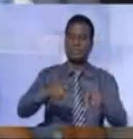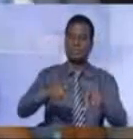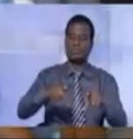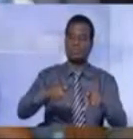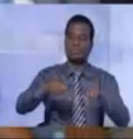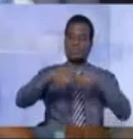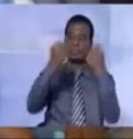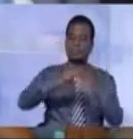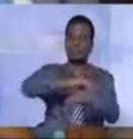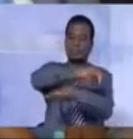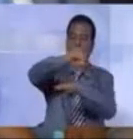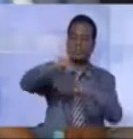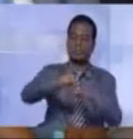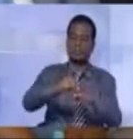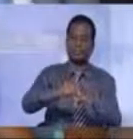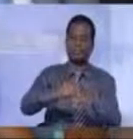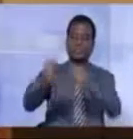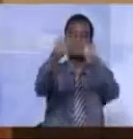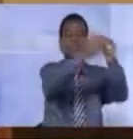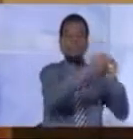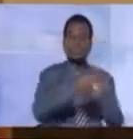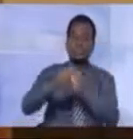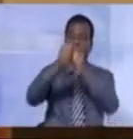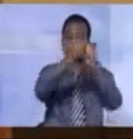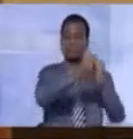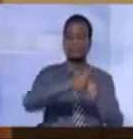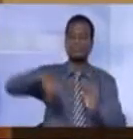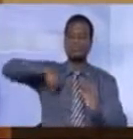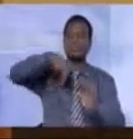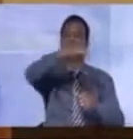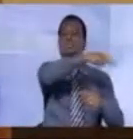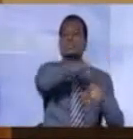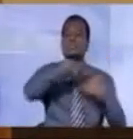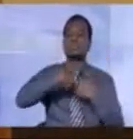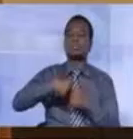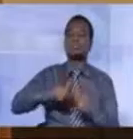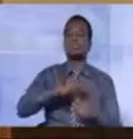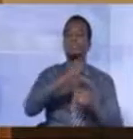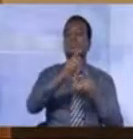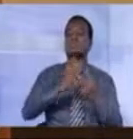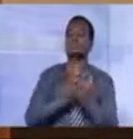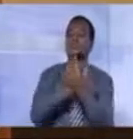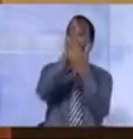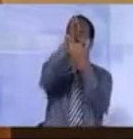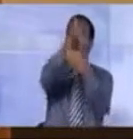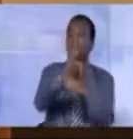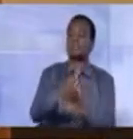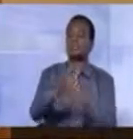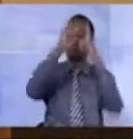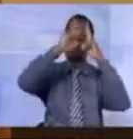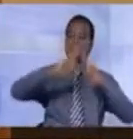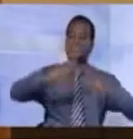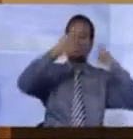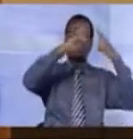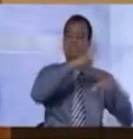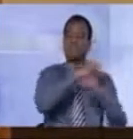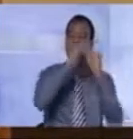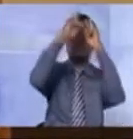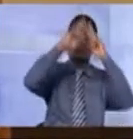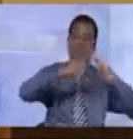de l'hémicycle. Ensemble, nous avons parcouru villages et